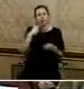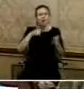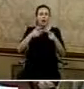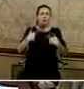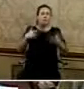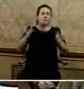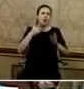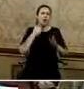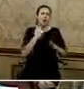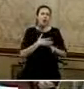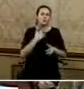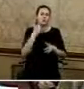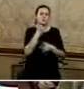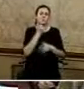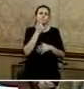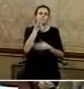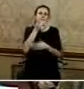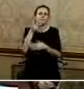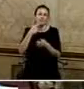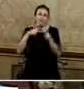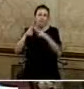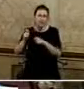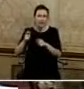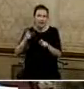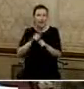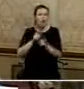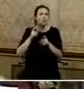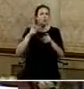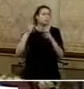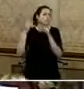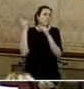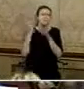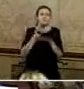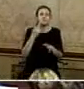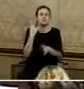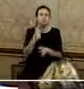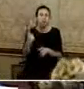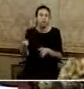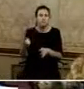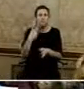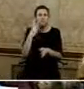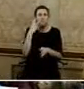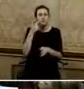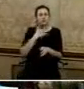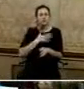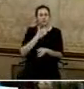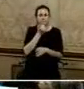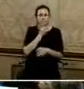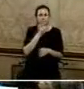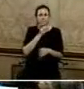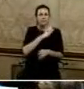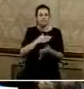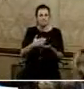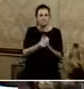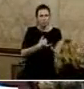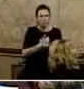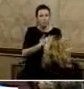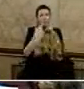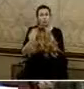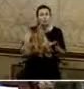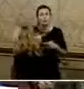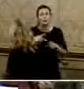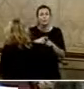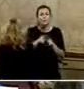tom poduzetničkom stihijom, gdje se gleda isključivo privatni profit i onda imamo zapravo, dobijemo